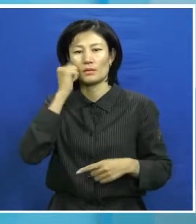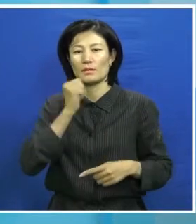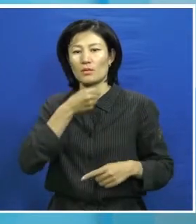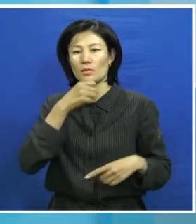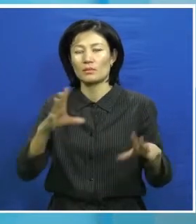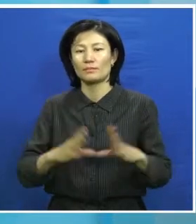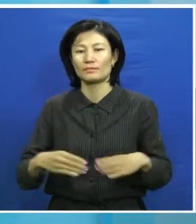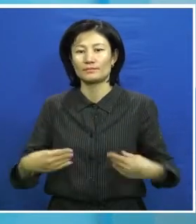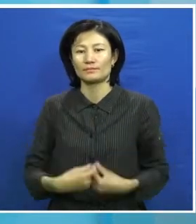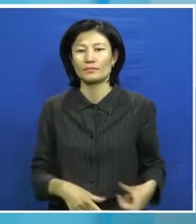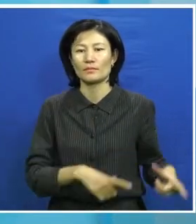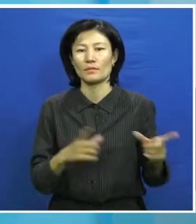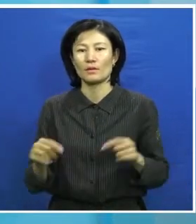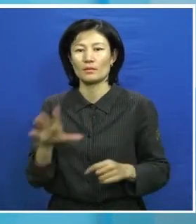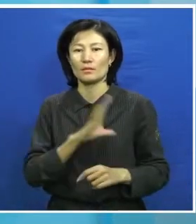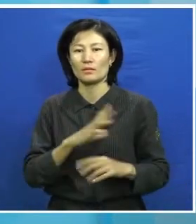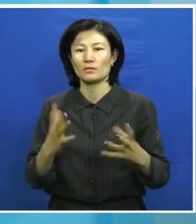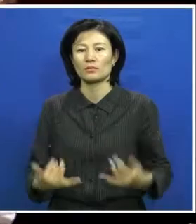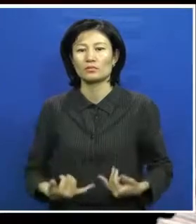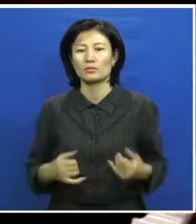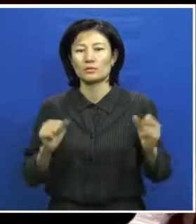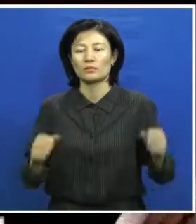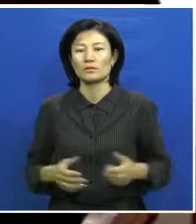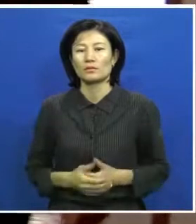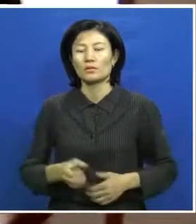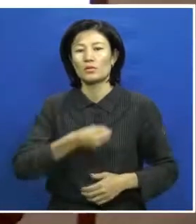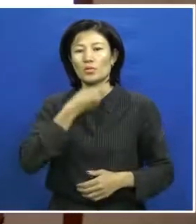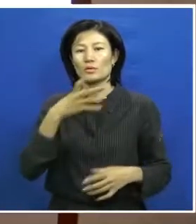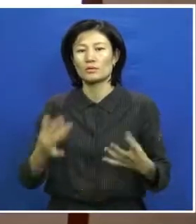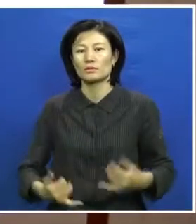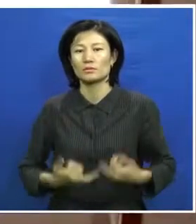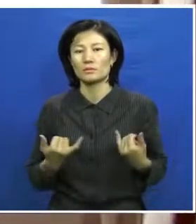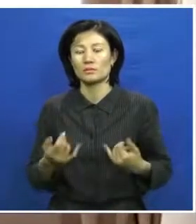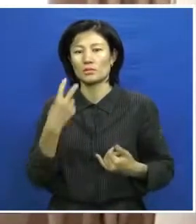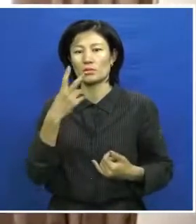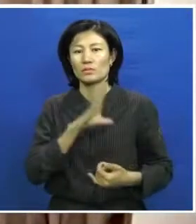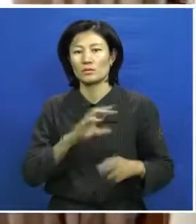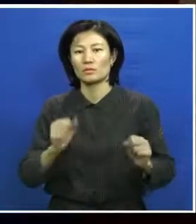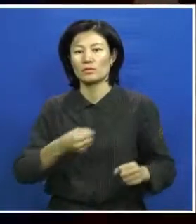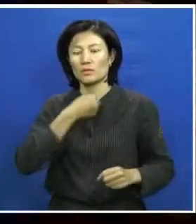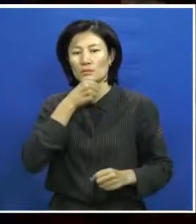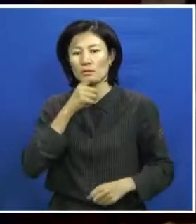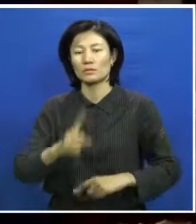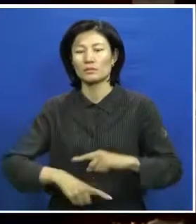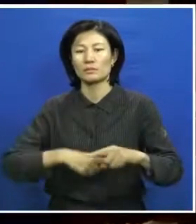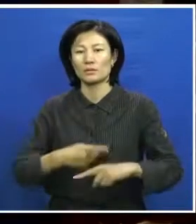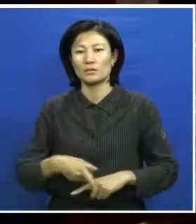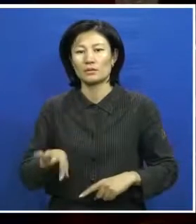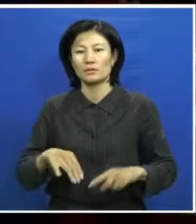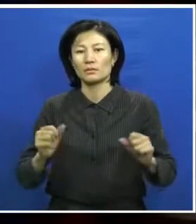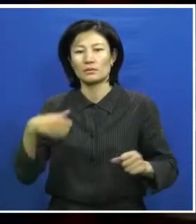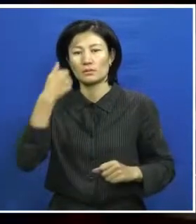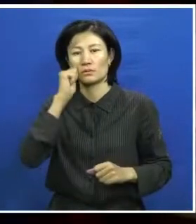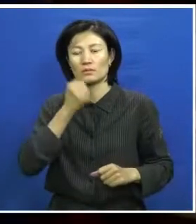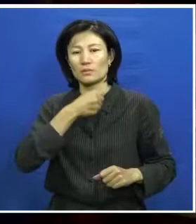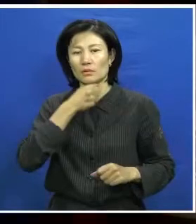отбасына арнайы барып құттықтады. Үлкенді сыйлау, оларға құрмет көрсету, ата-бабадан келе жатқан салт. Қарттардың